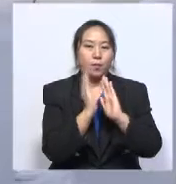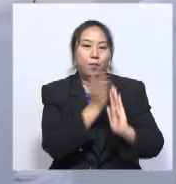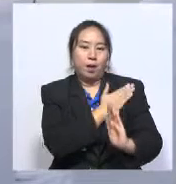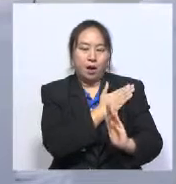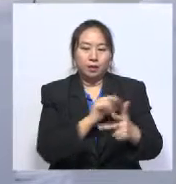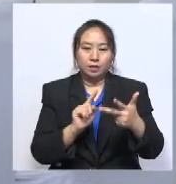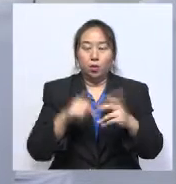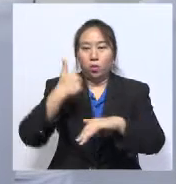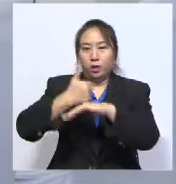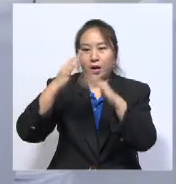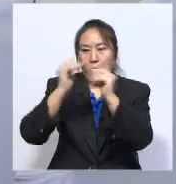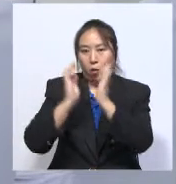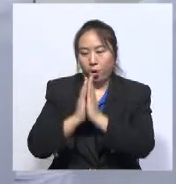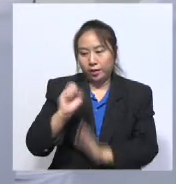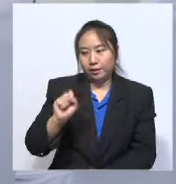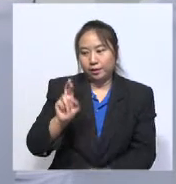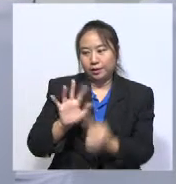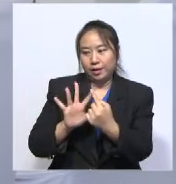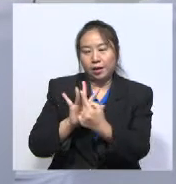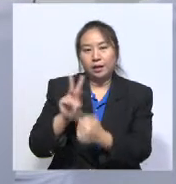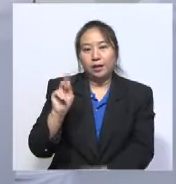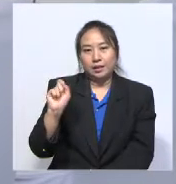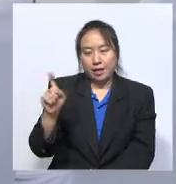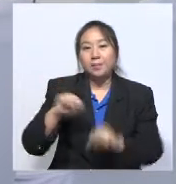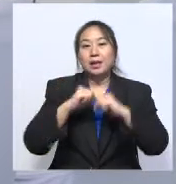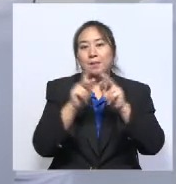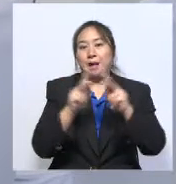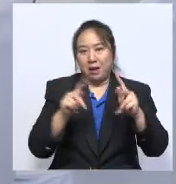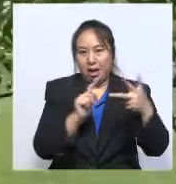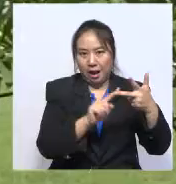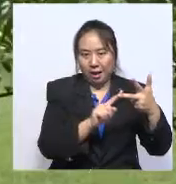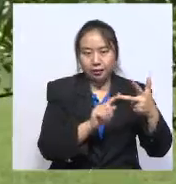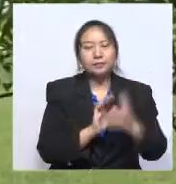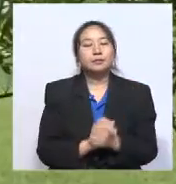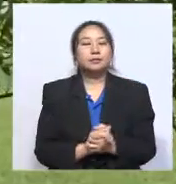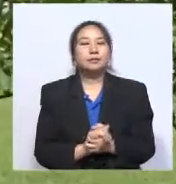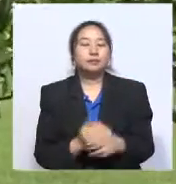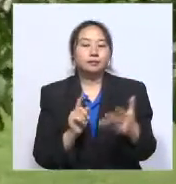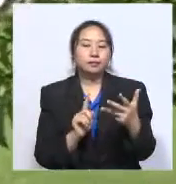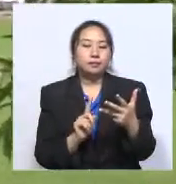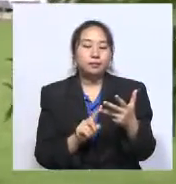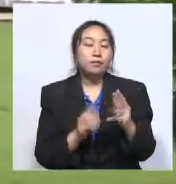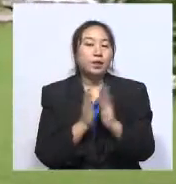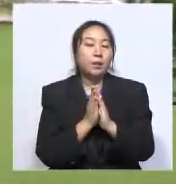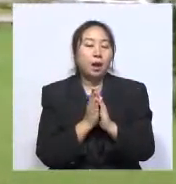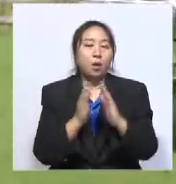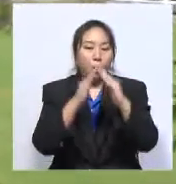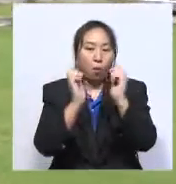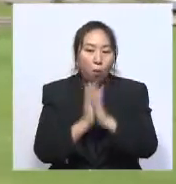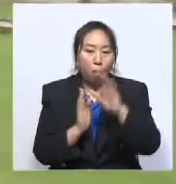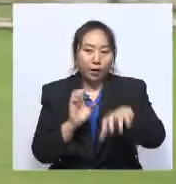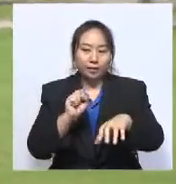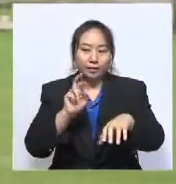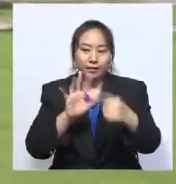าอาวาสวัดสะเกดเป็นกรรมการมหาเถรสมาคมและคณะภาค10พระเมธีสุทธิกรผู้ช่วยเจ้าอาวาสวัดสะเก